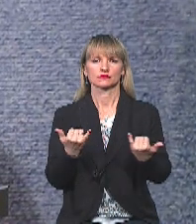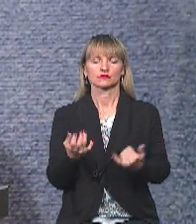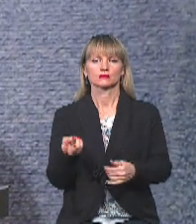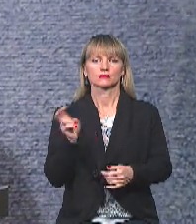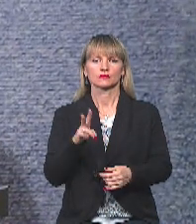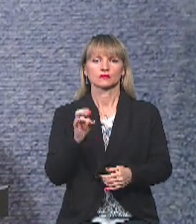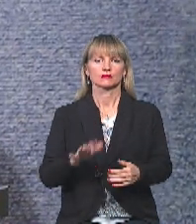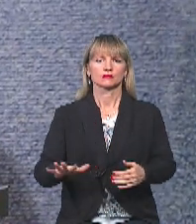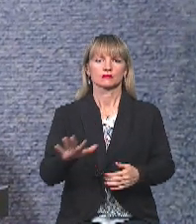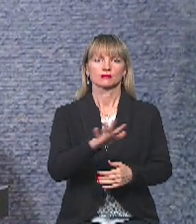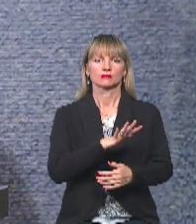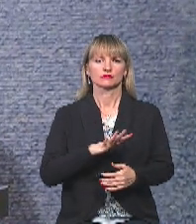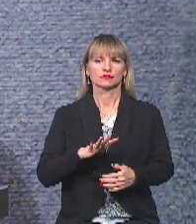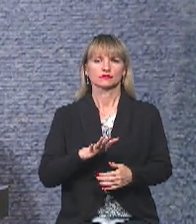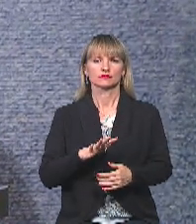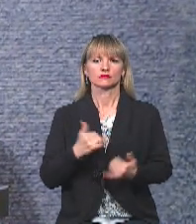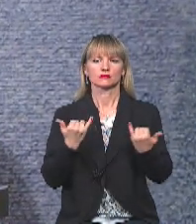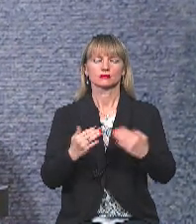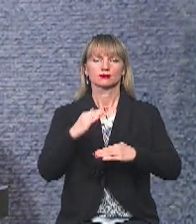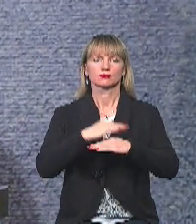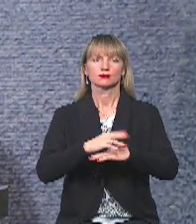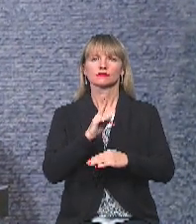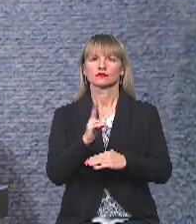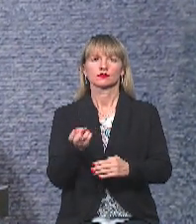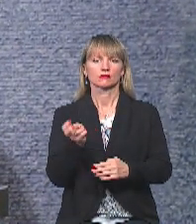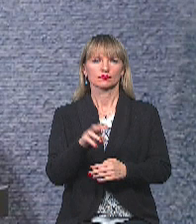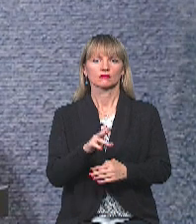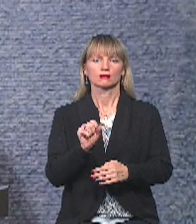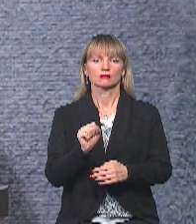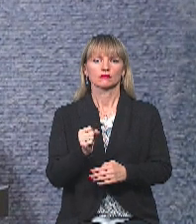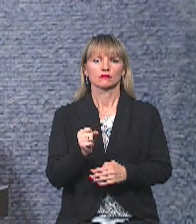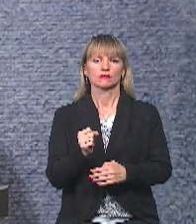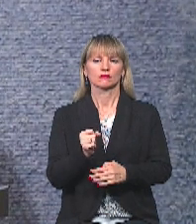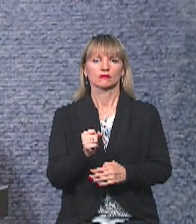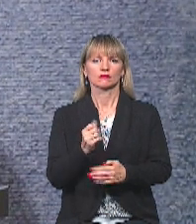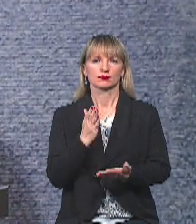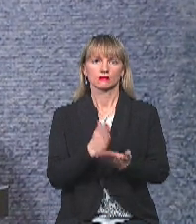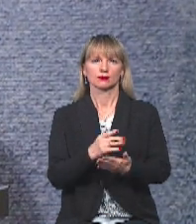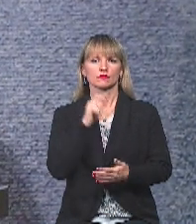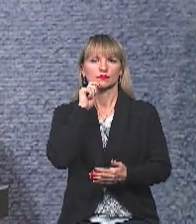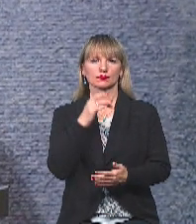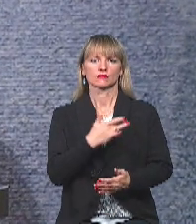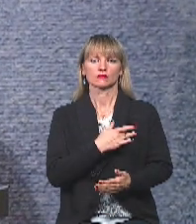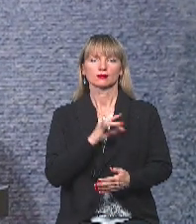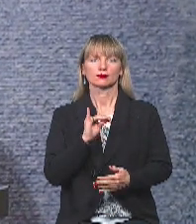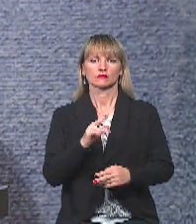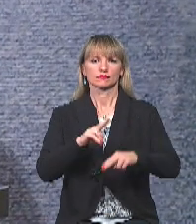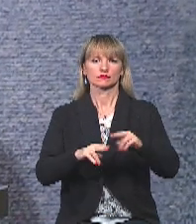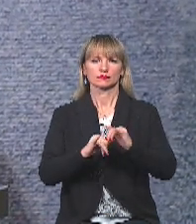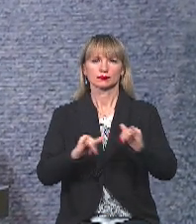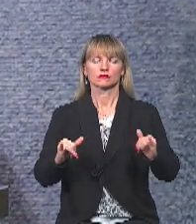на Майдан, хто сьогодні на Вічі, хто не вийшов, але плекає Україну в серці і розбудовує її